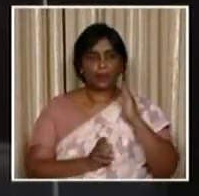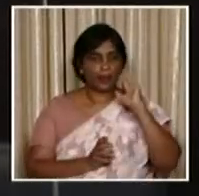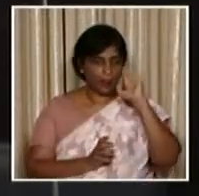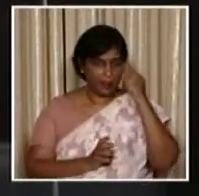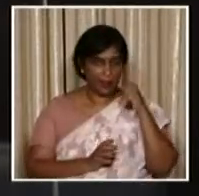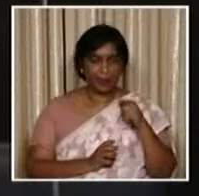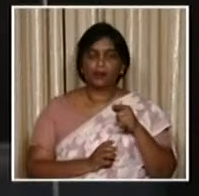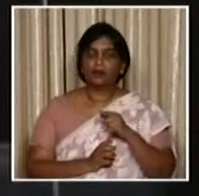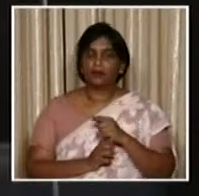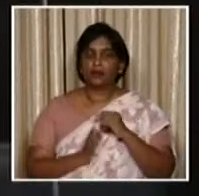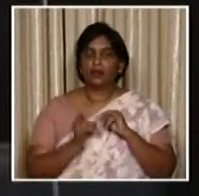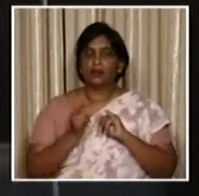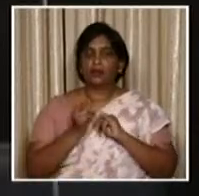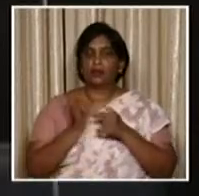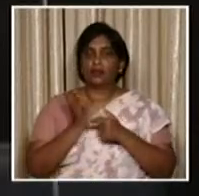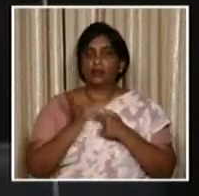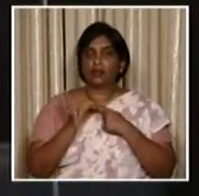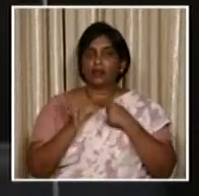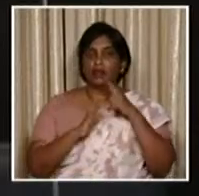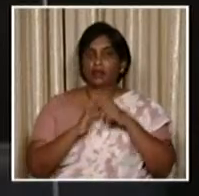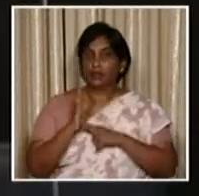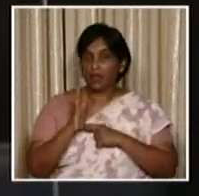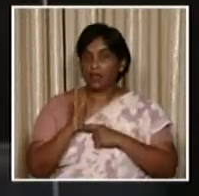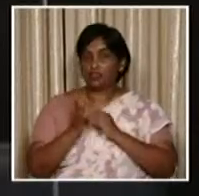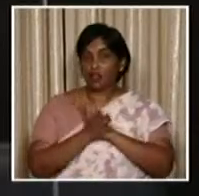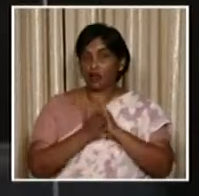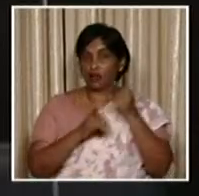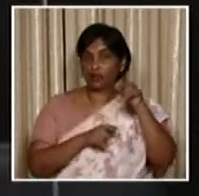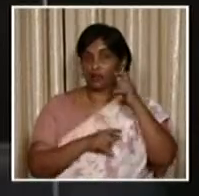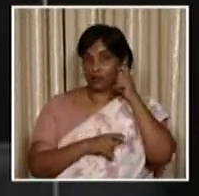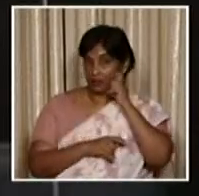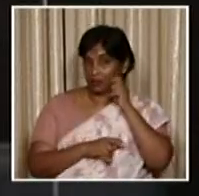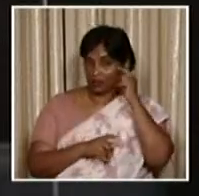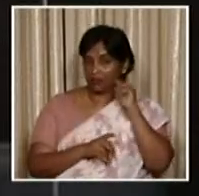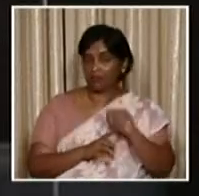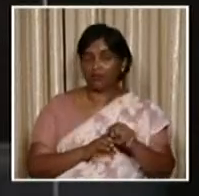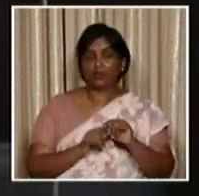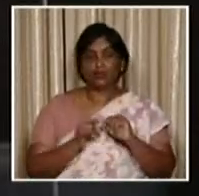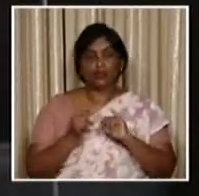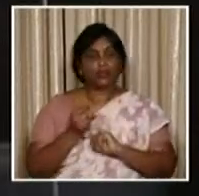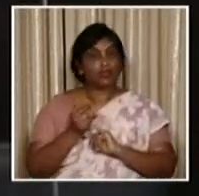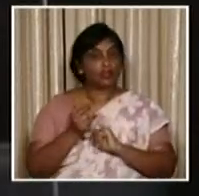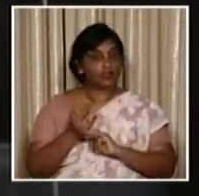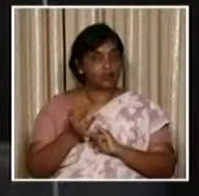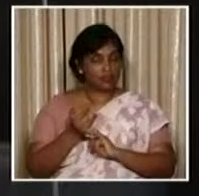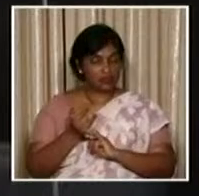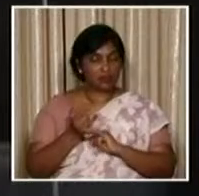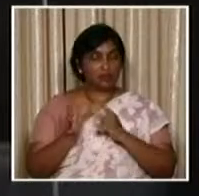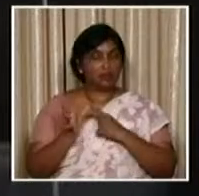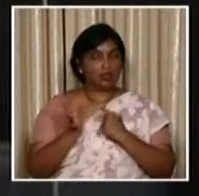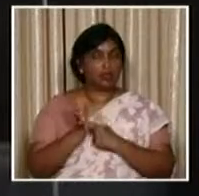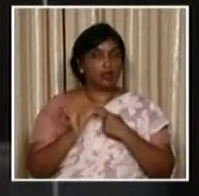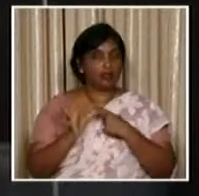Visheshayenma Taj Hotelata Giya Trastavadiya Gana. Sara Pulastinige Bhumikawa.